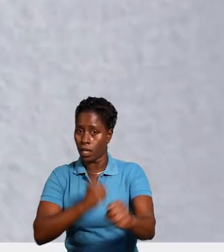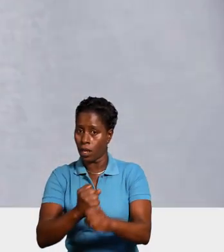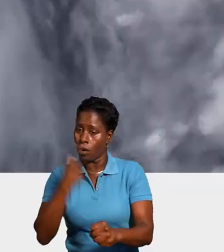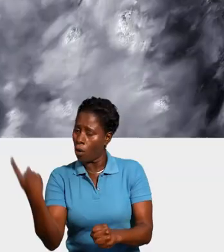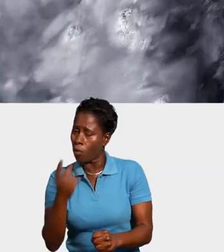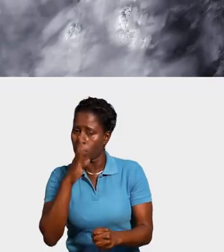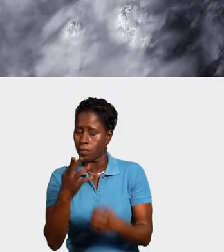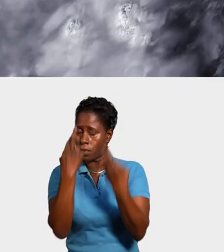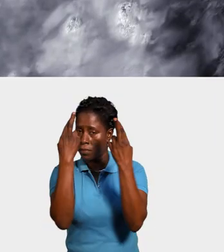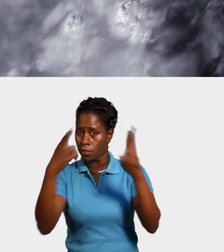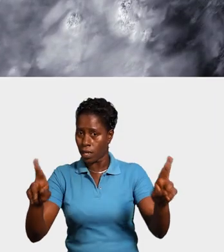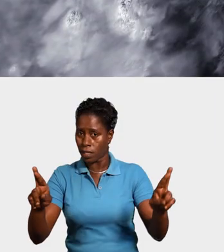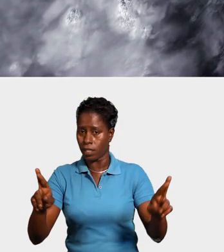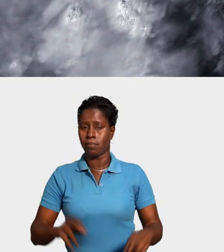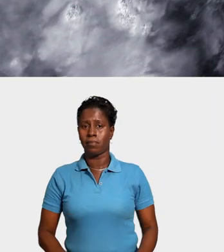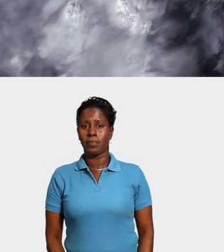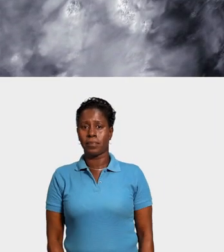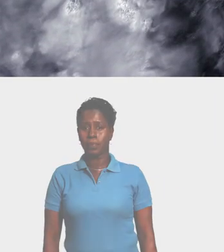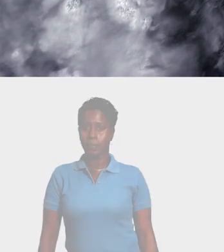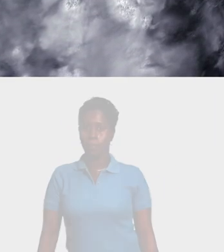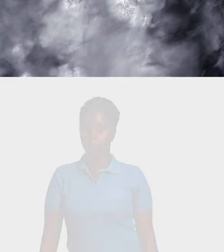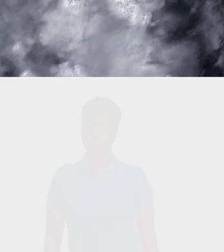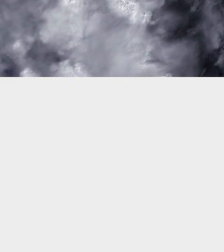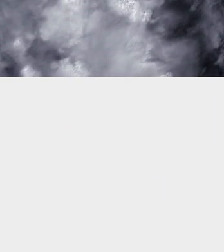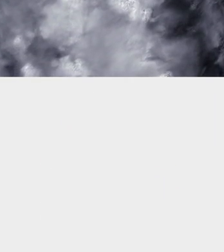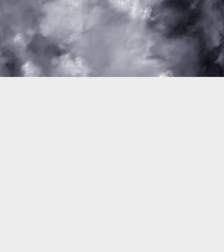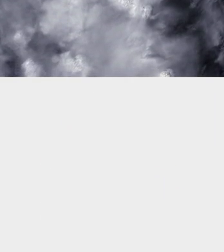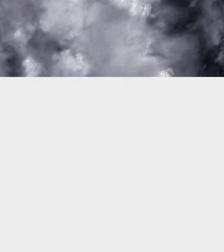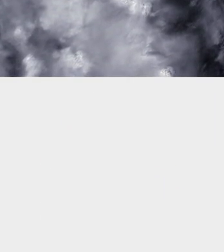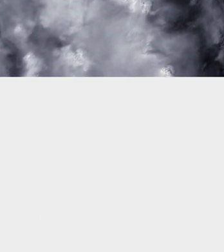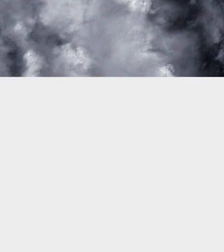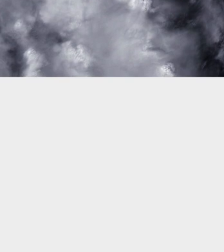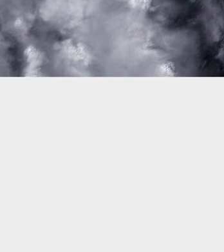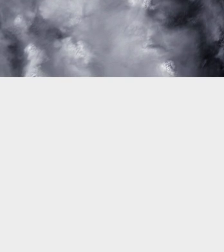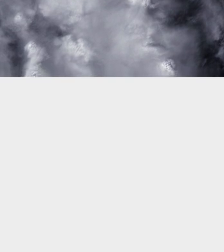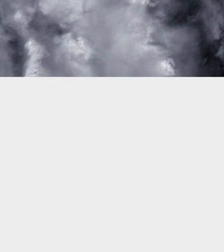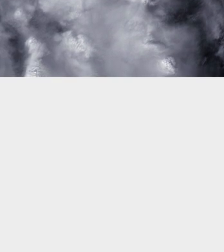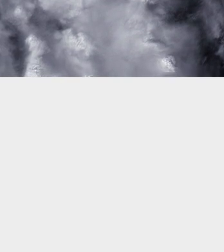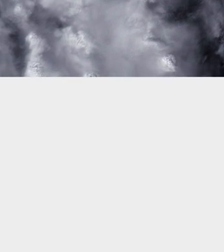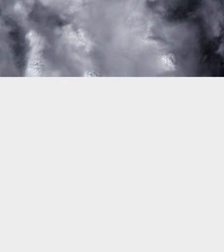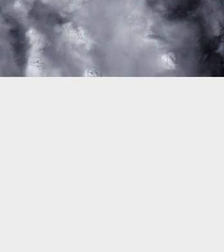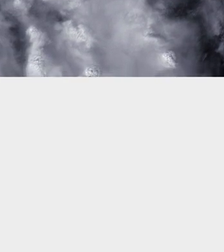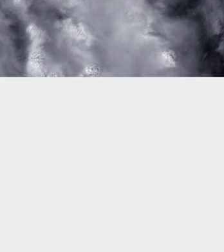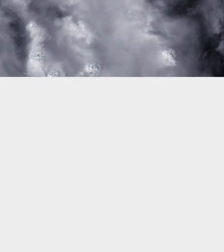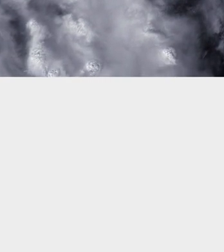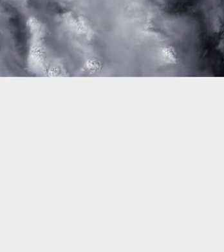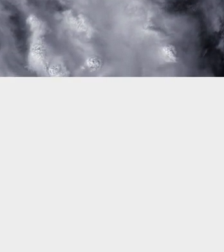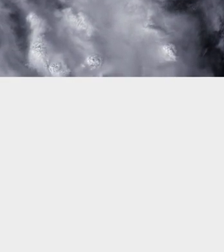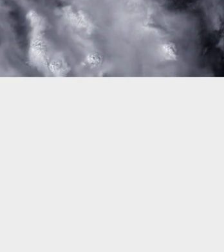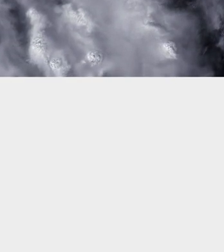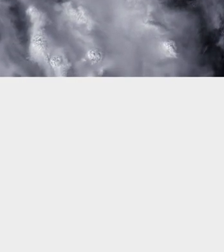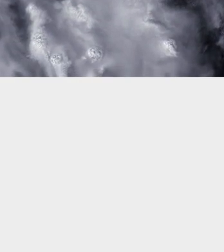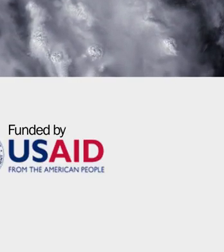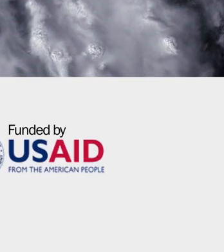une commission par groupe management des arts bien fort et place management des arts en Sainte-Lucie. Est financé par